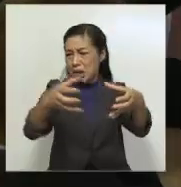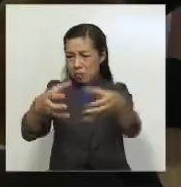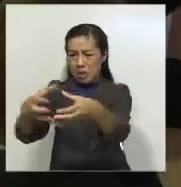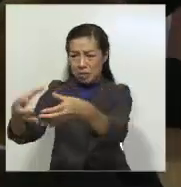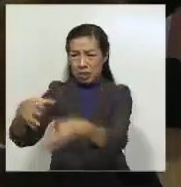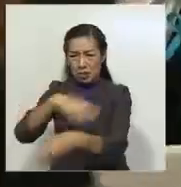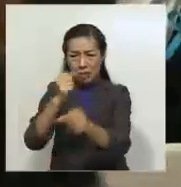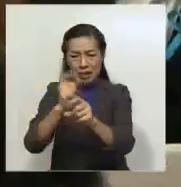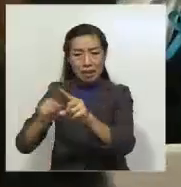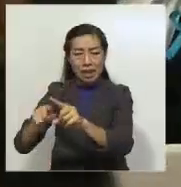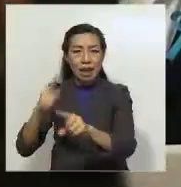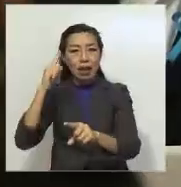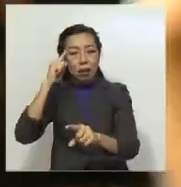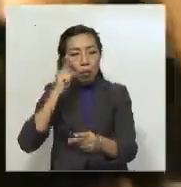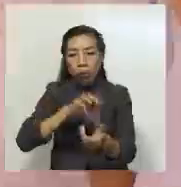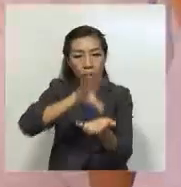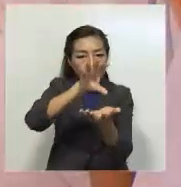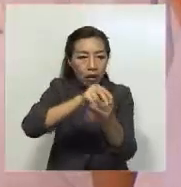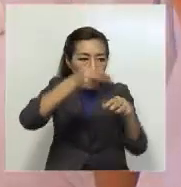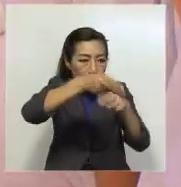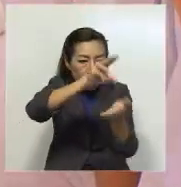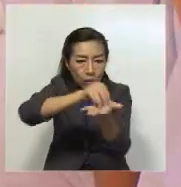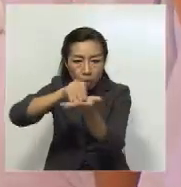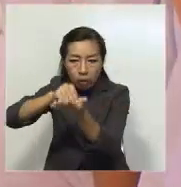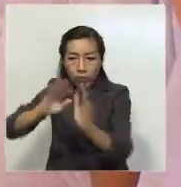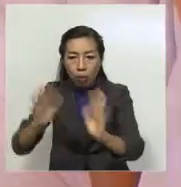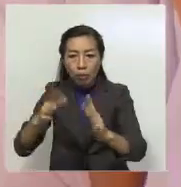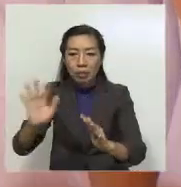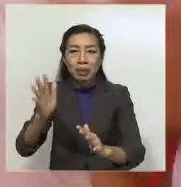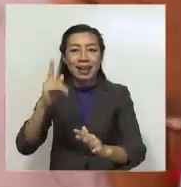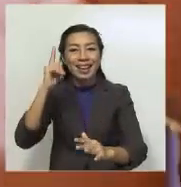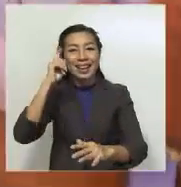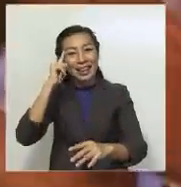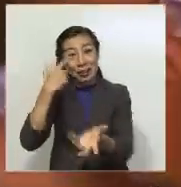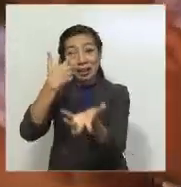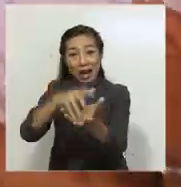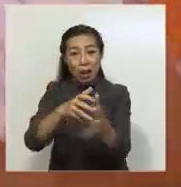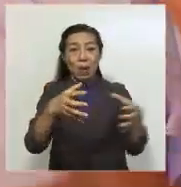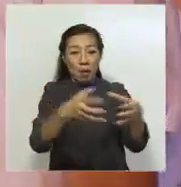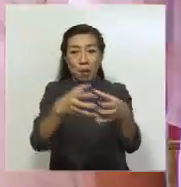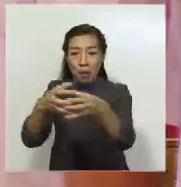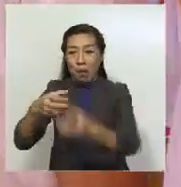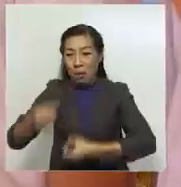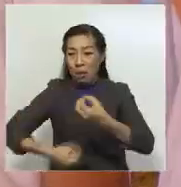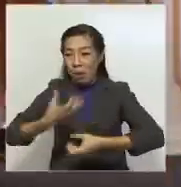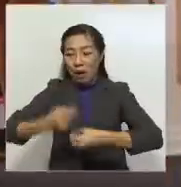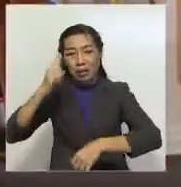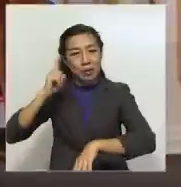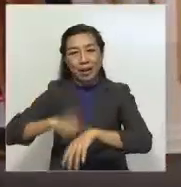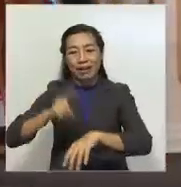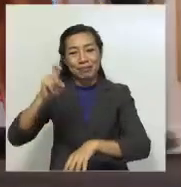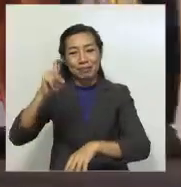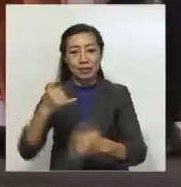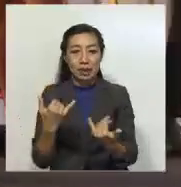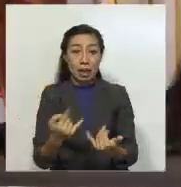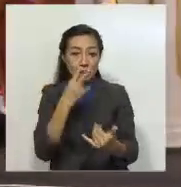ครับก ็ เราน่าจะรวบรวมมาไว้ไม่หมดนะครับถ้ารวมไว้หมดเนี่ยข่าวเที่ยงก็ยังน่าจะยังไม่พอนะครับเดี๋ยวโดยภายในงานนะครับ